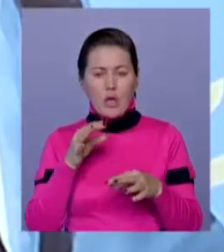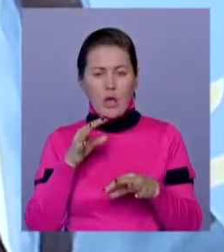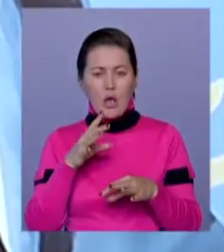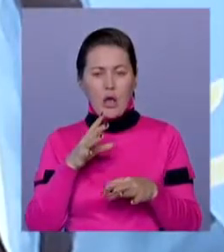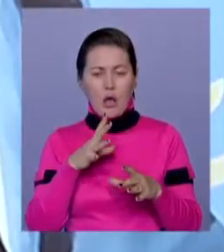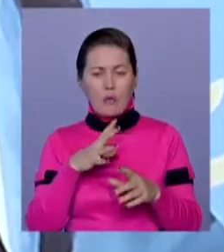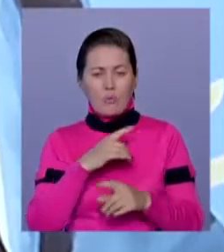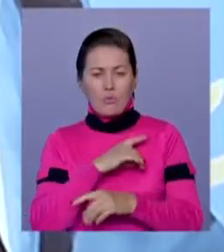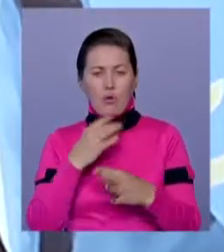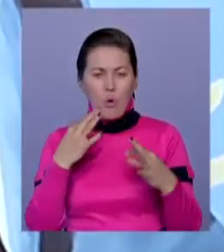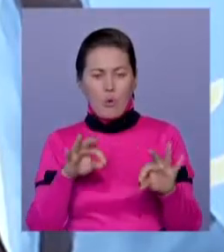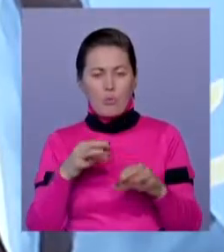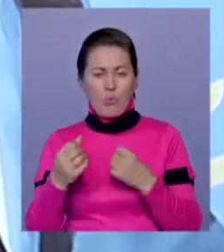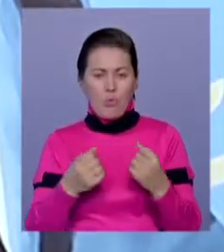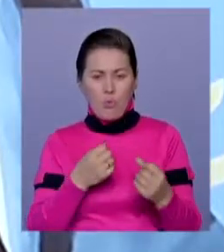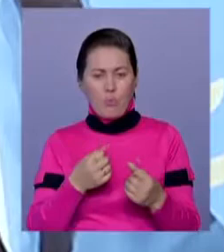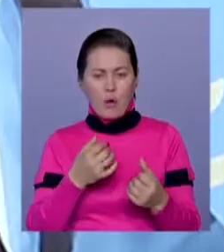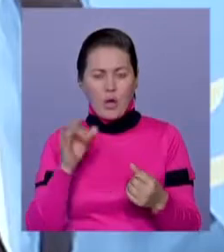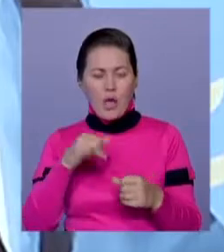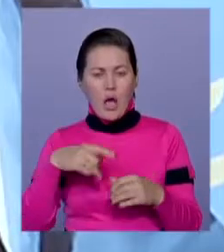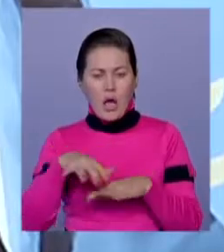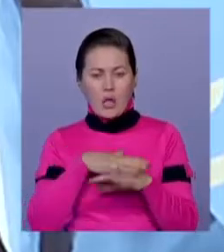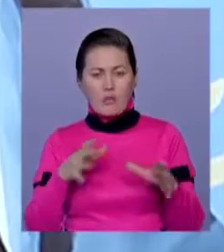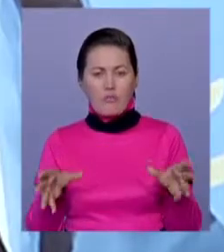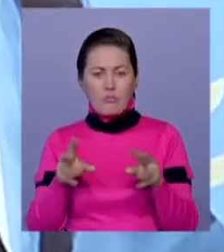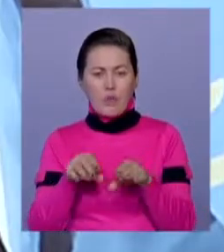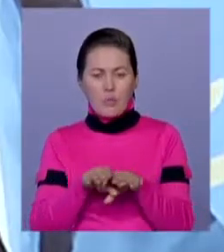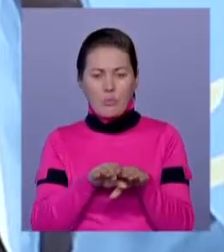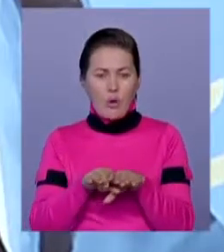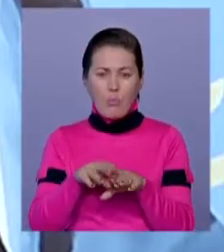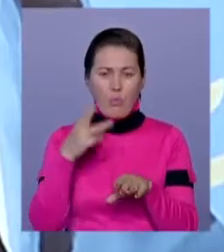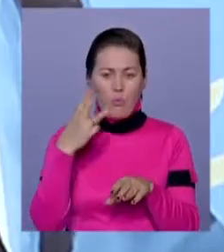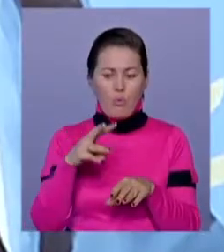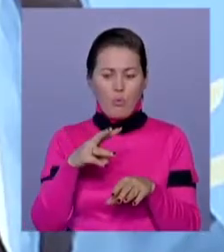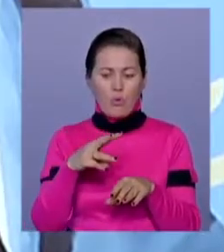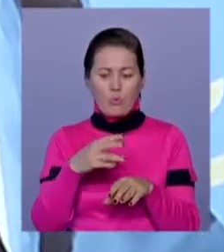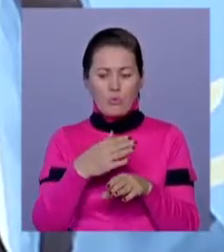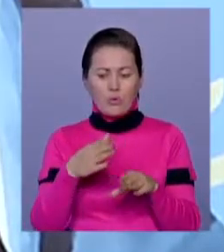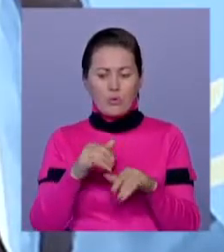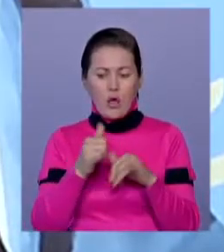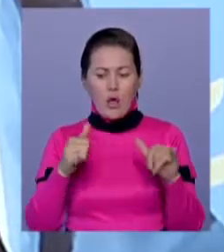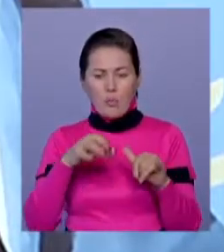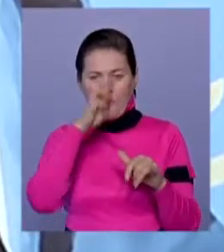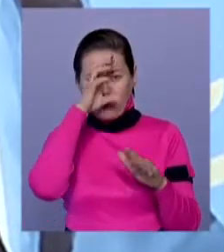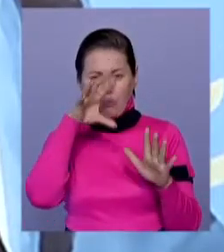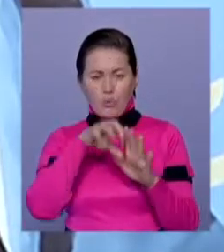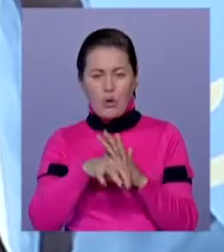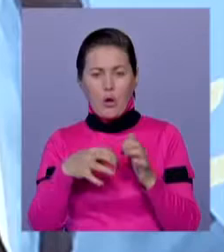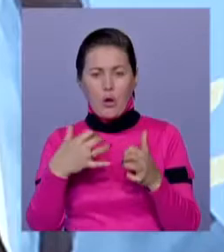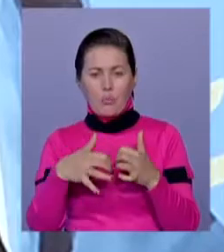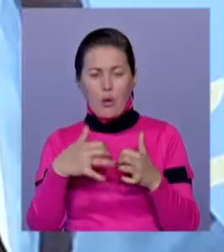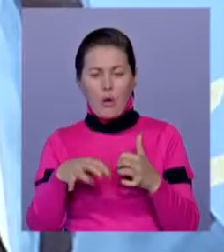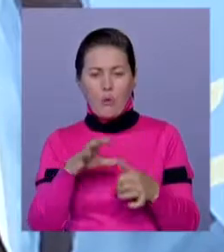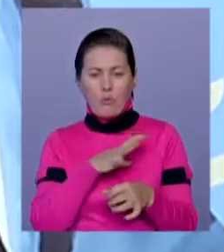тәуелсіздігімізді нығайту, жалпы халықты біріктіру, осындай дамыған мемлекеттердің арасына ену